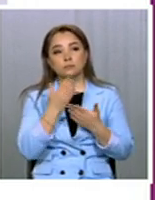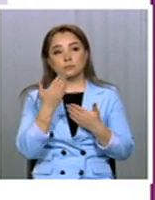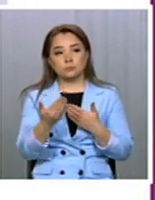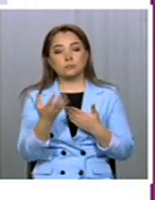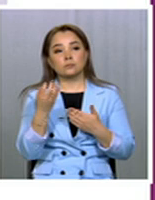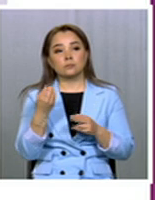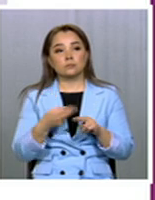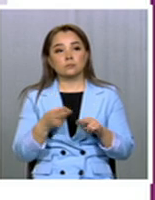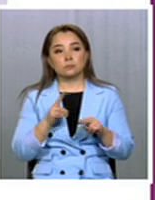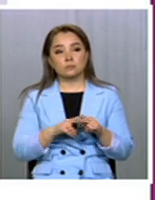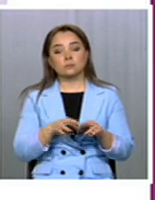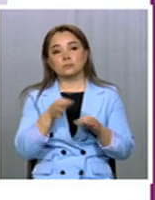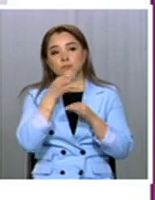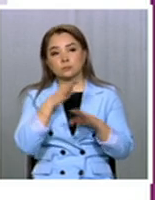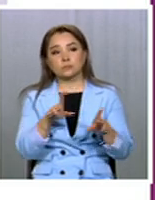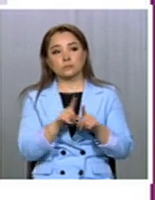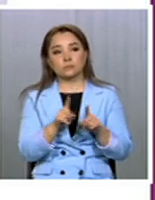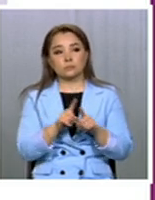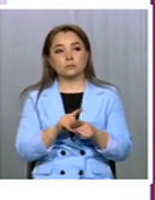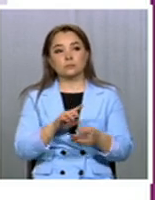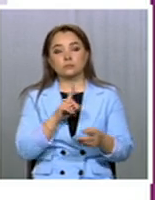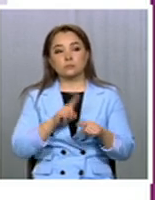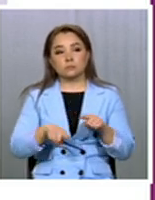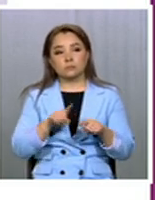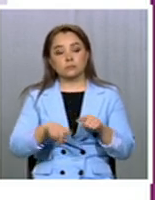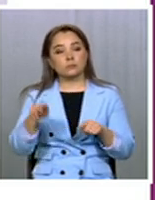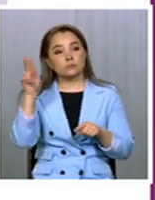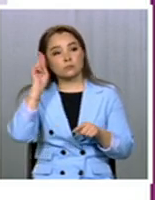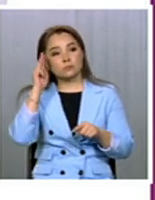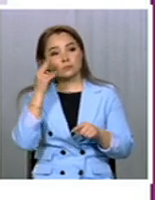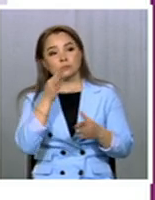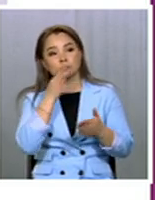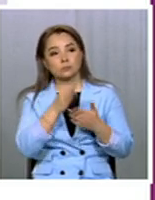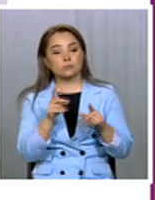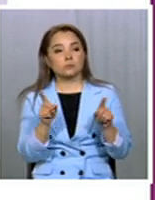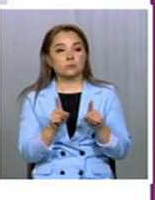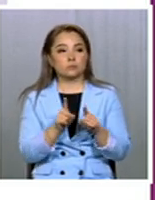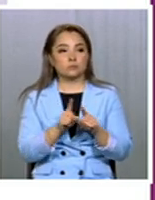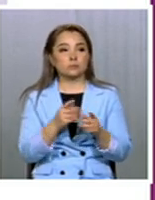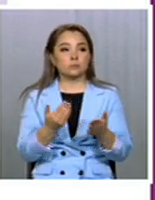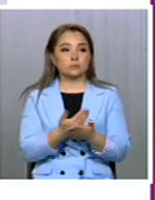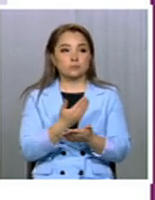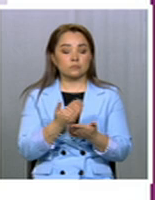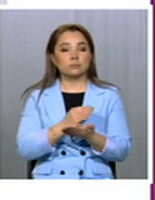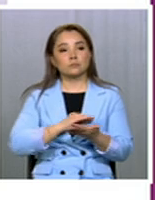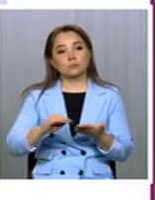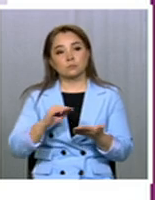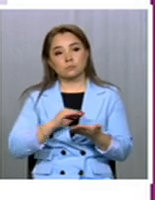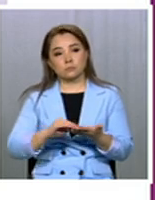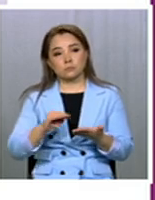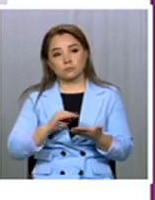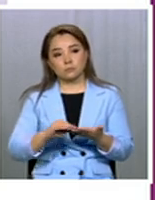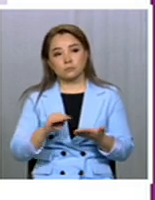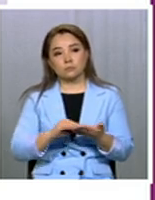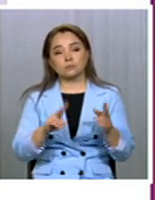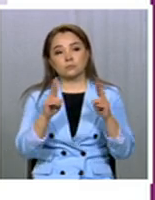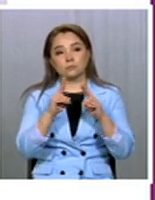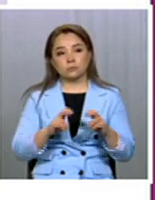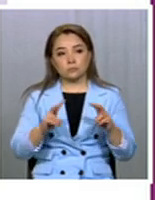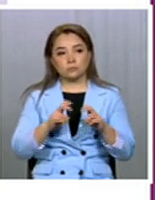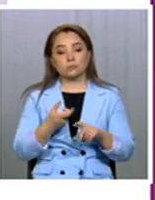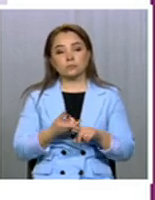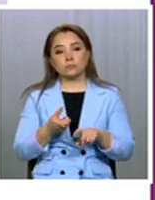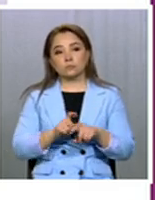және кез келген нәрсені тез үйреніп алатындығы туралы жазған зерттеушілер өте